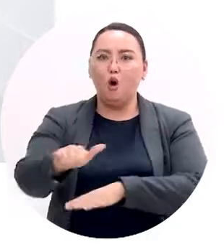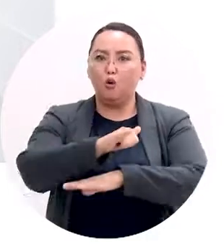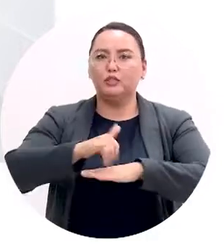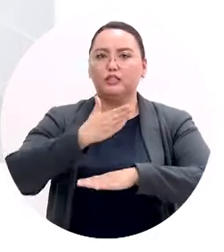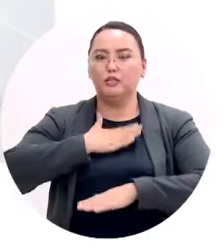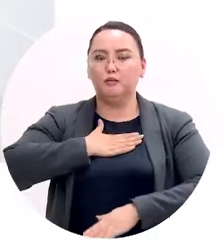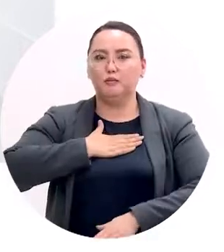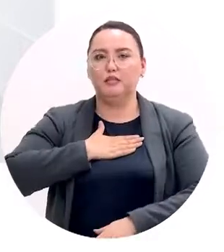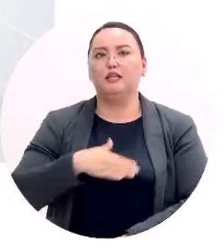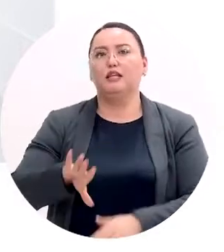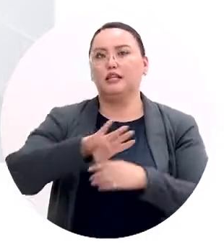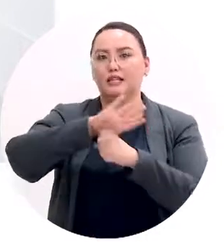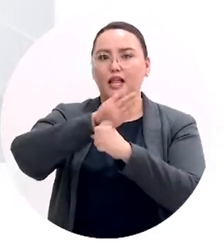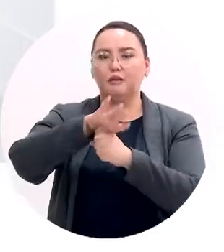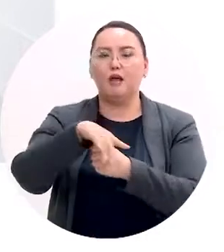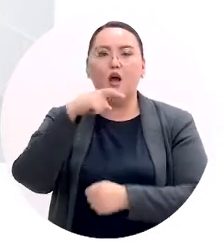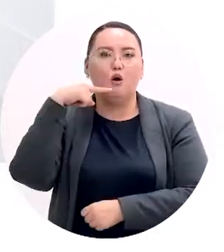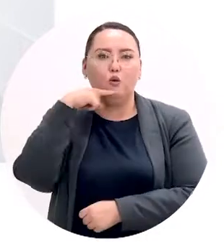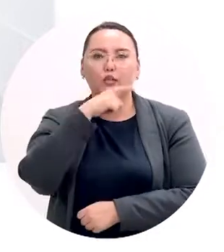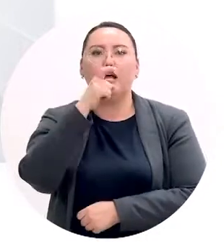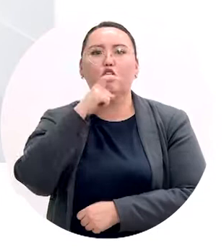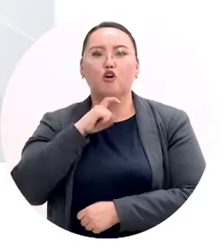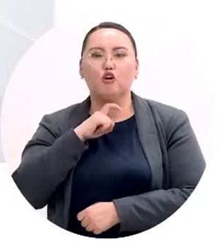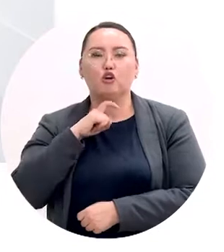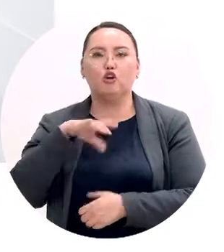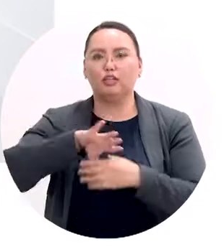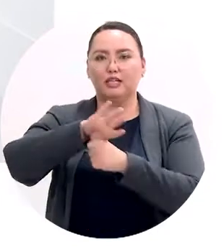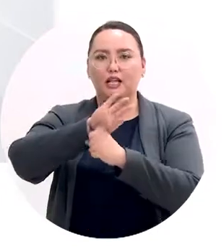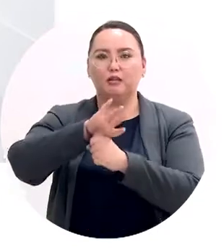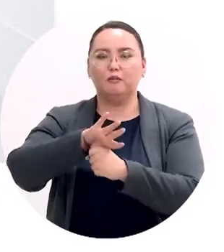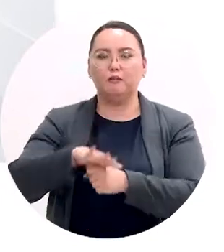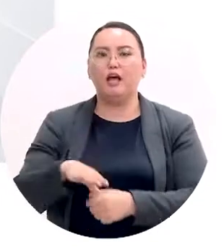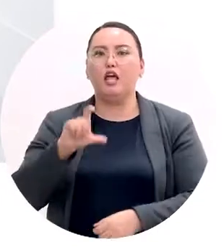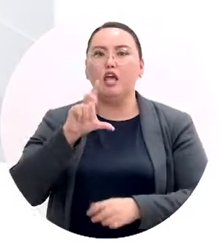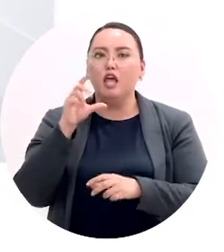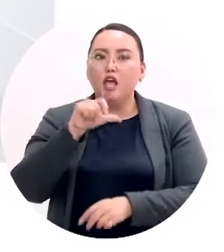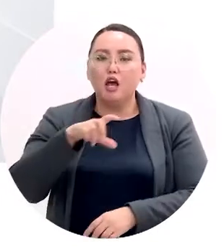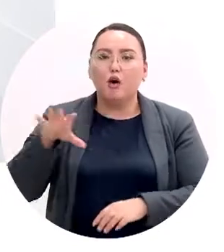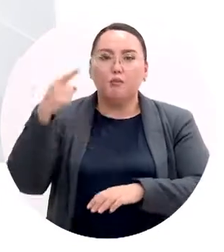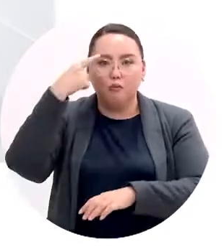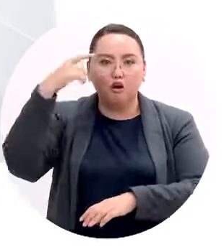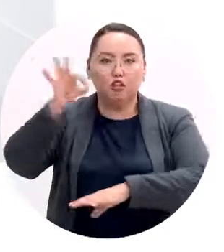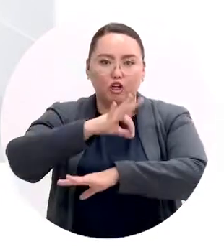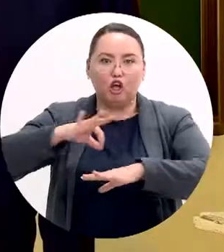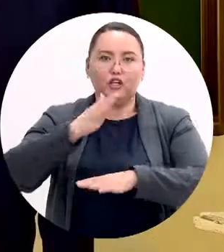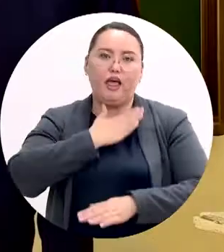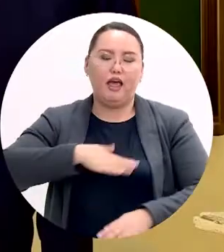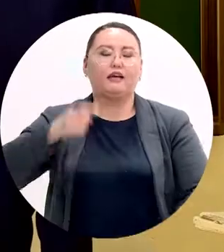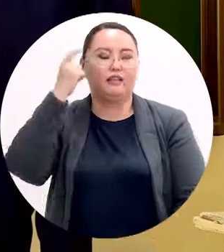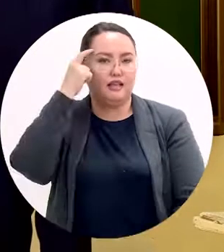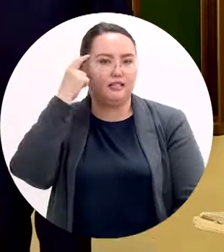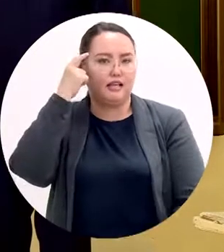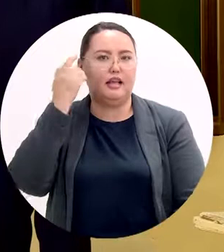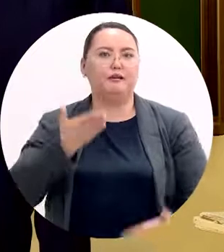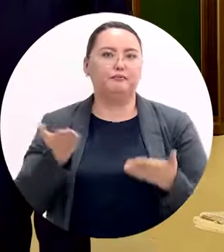улаан Эрх чөлөөний маань давхар их баяр эх орондоо хайртай санаа дархан мөнхийн тэмдэг. За